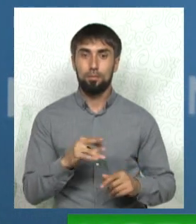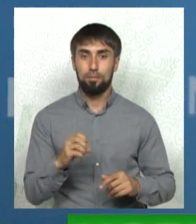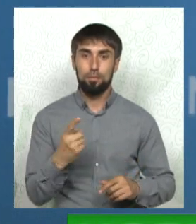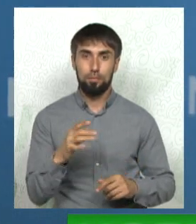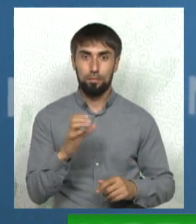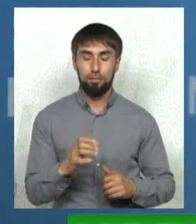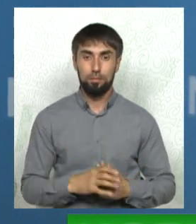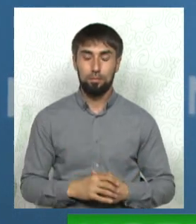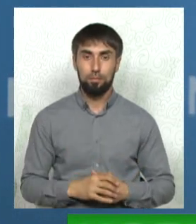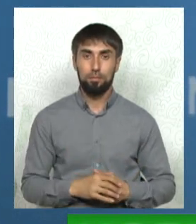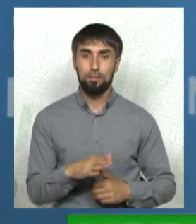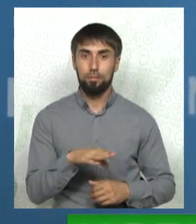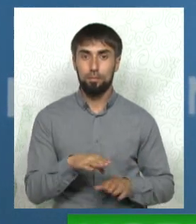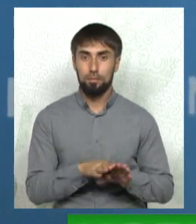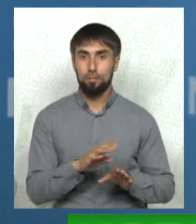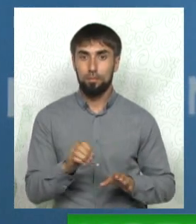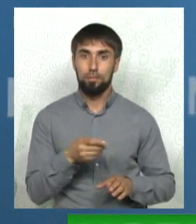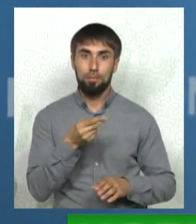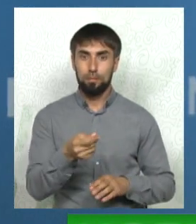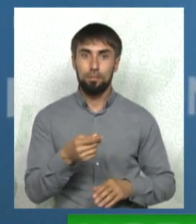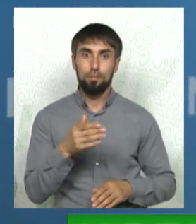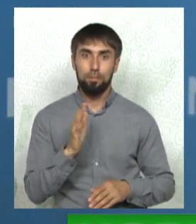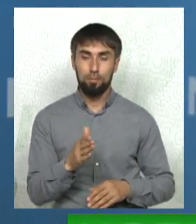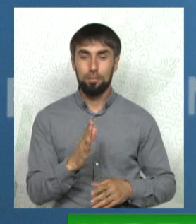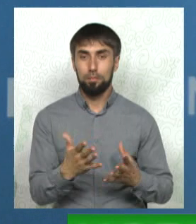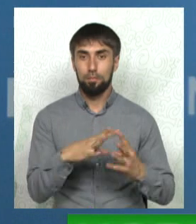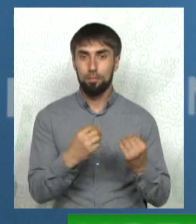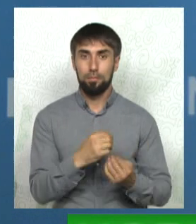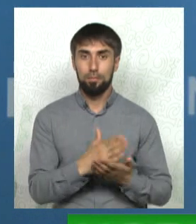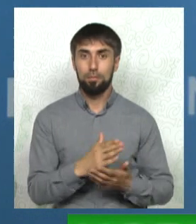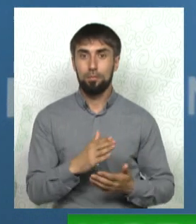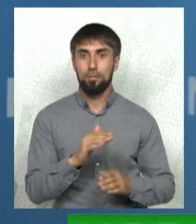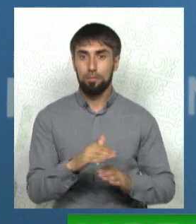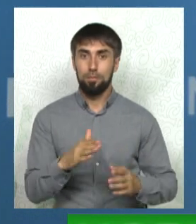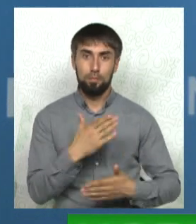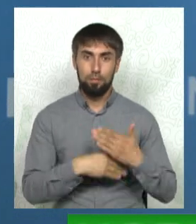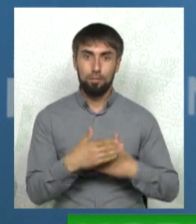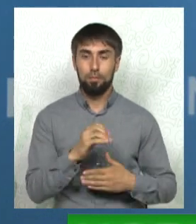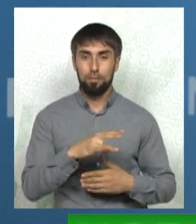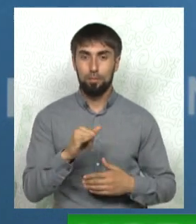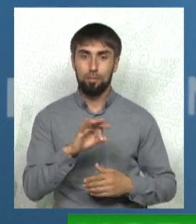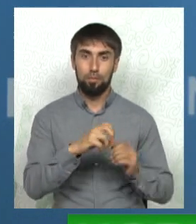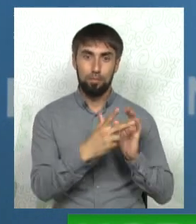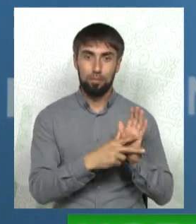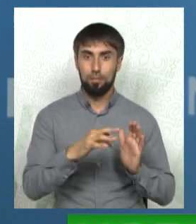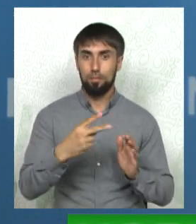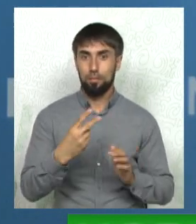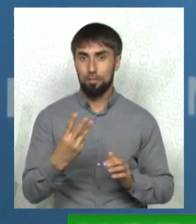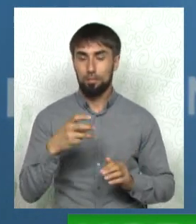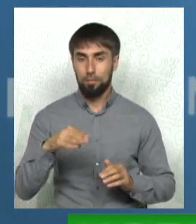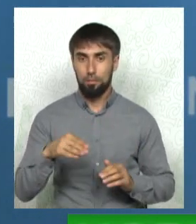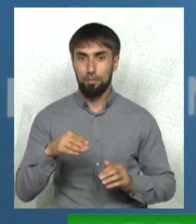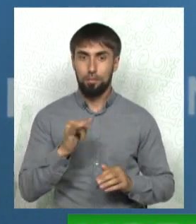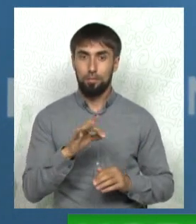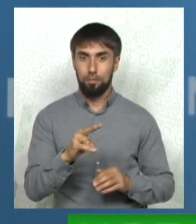1 сентябрю. Также выплата полагается, если в семье есть ребенок инвалид, ему от 18 до 23 лет,